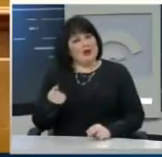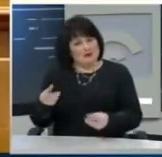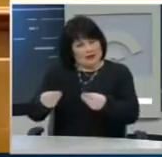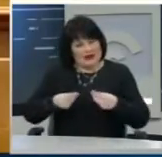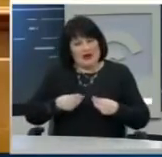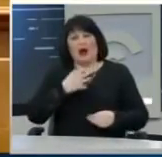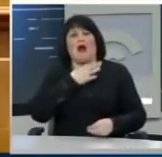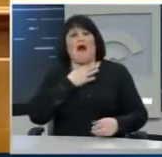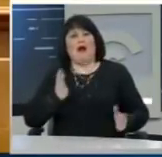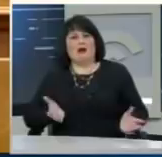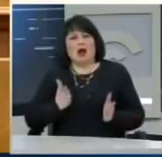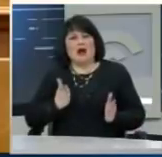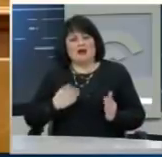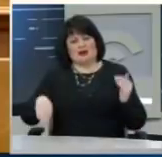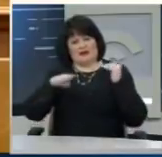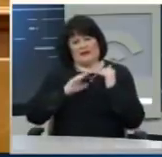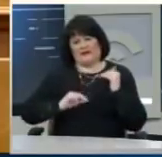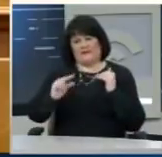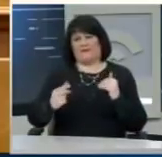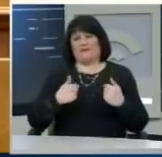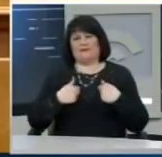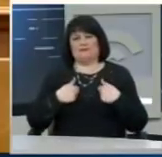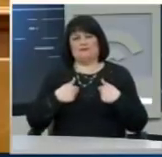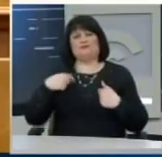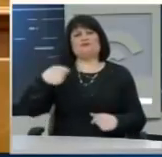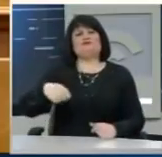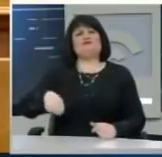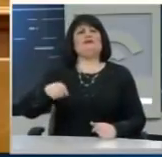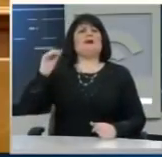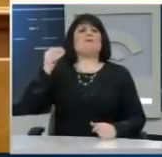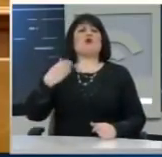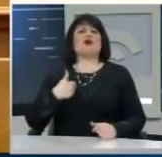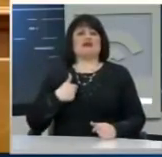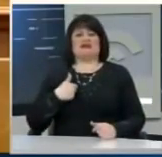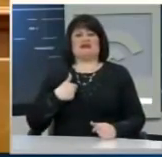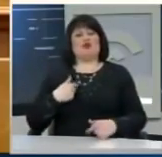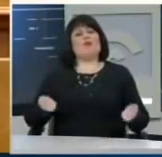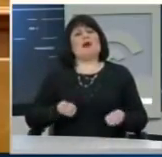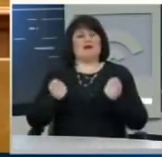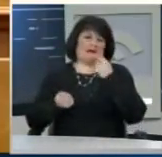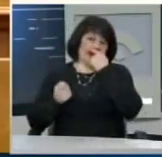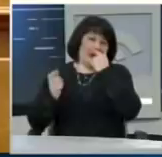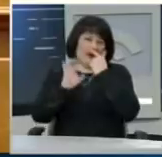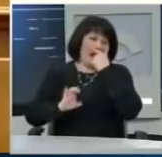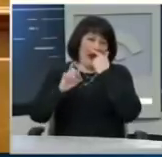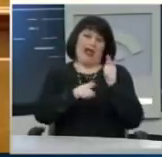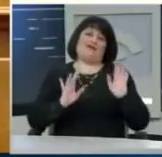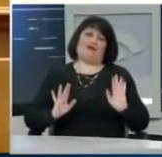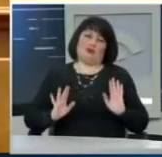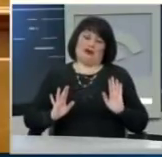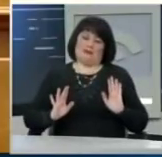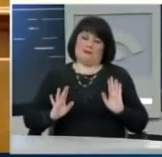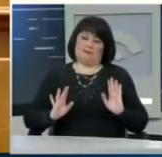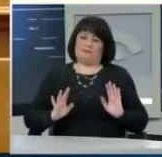αν χρειαστεί, εξισώνοντας και το δικό μας νομικό πολιτισμό με όσα συμβαίνουν στον ευρωπαϊκό νομικό